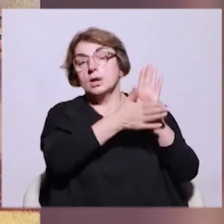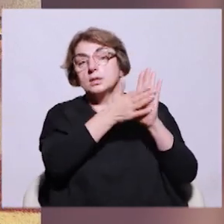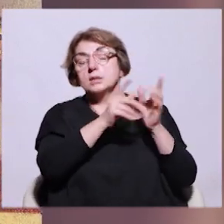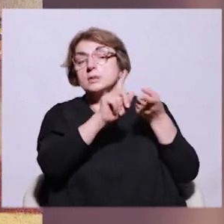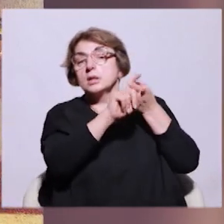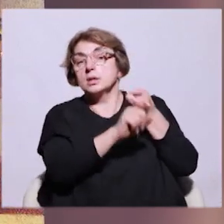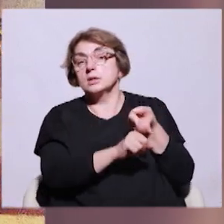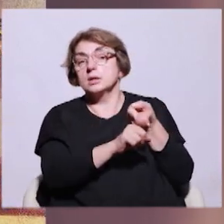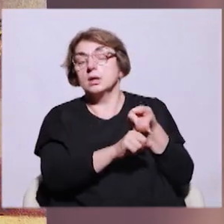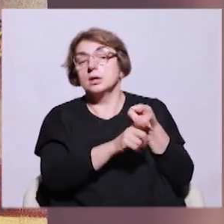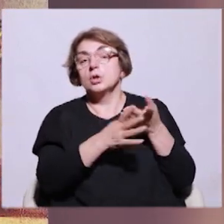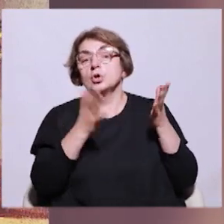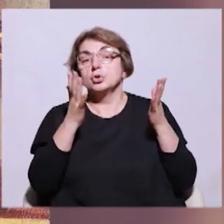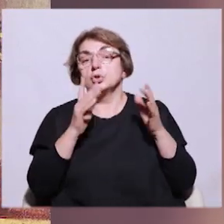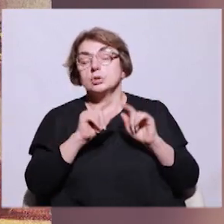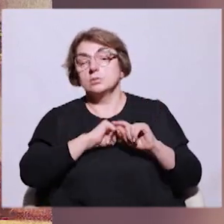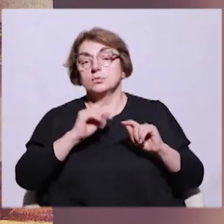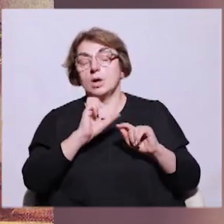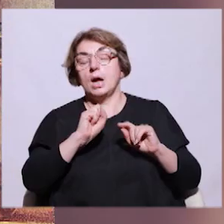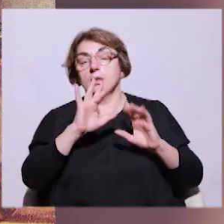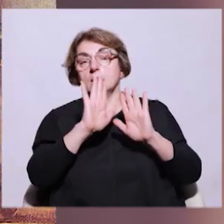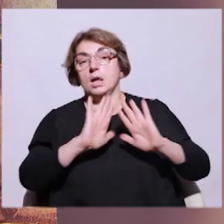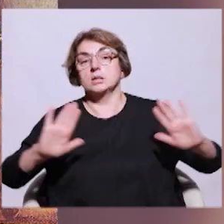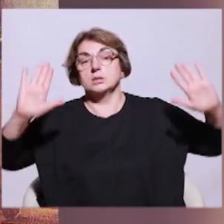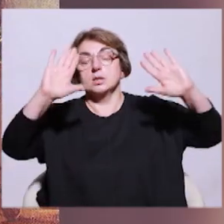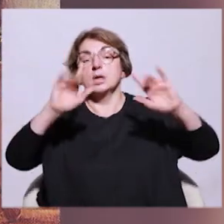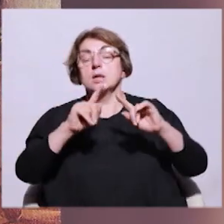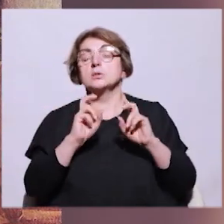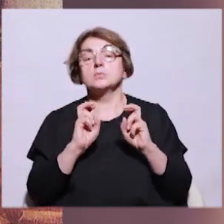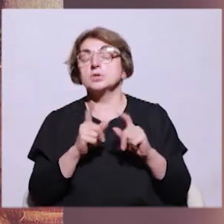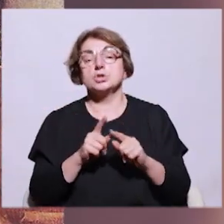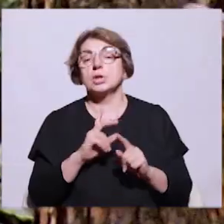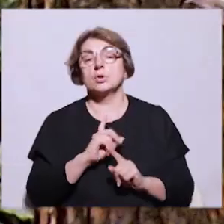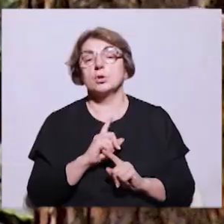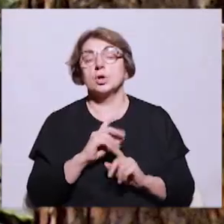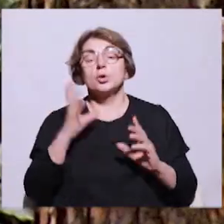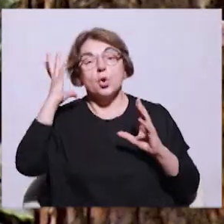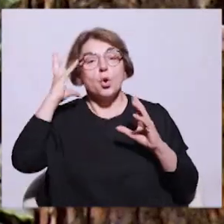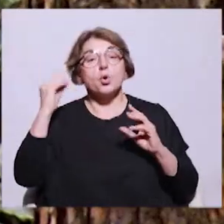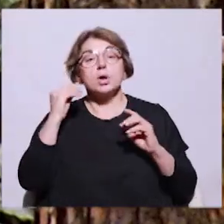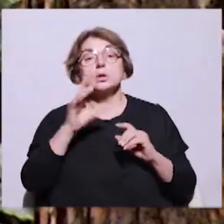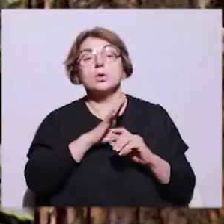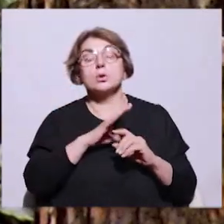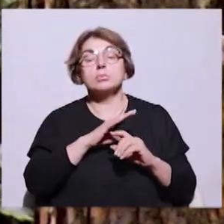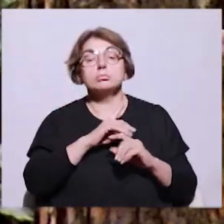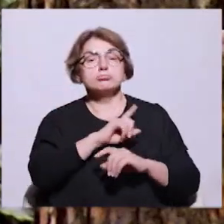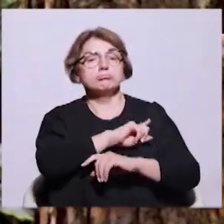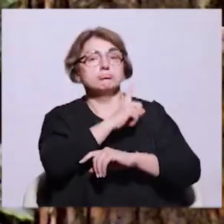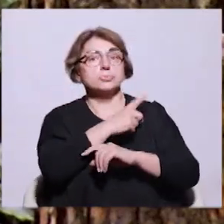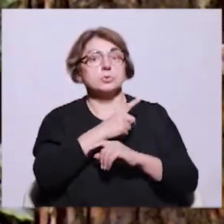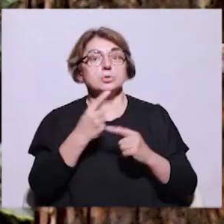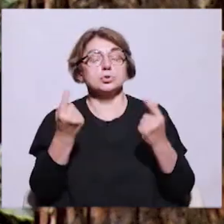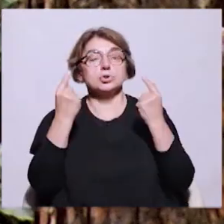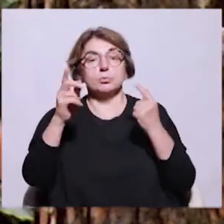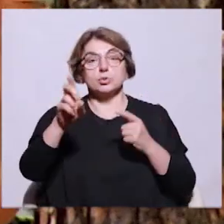კიდია დიდი ატლასი. ეს იმის ნიშანი იყო, რომ ჰოლანდია იყო ძლევამოსილი